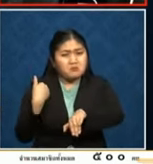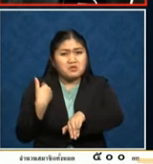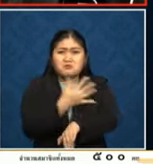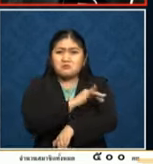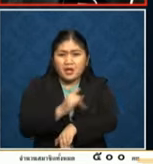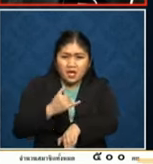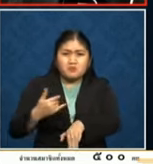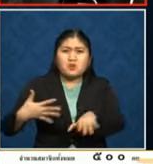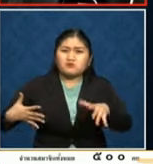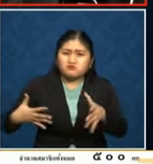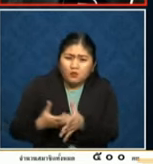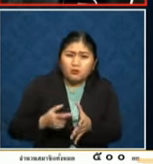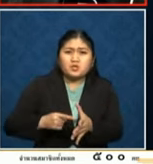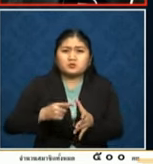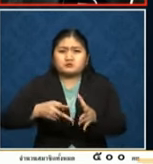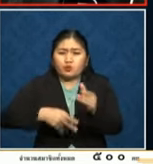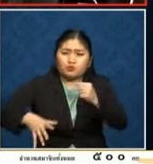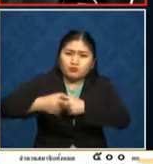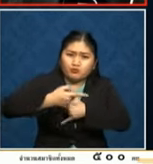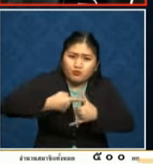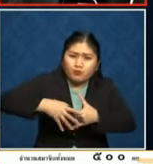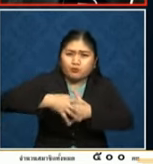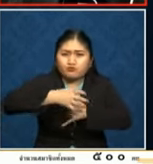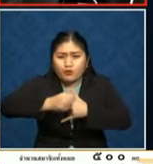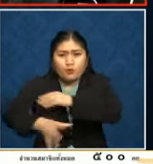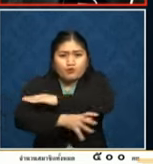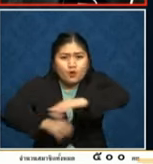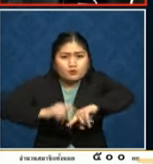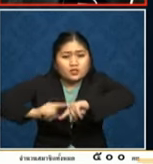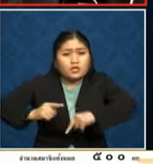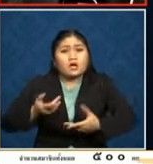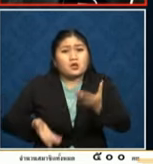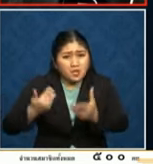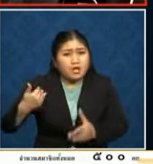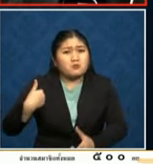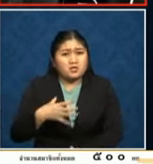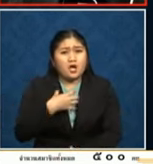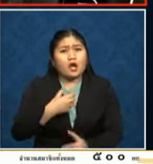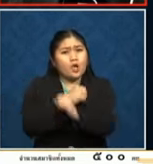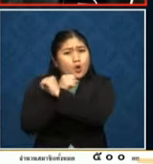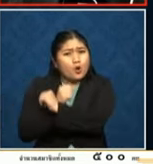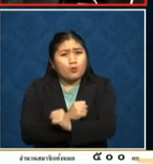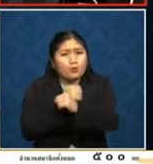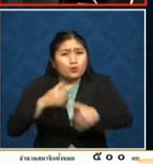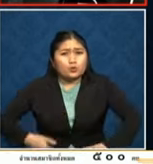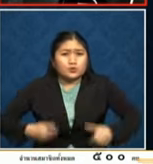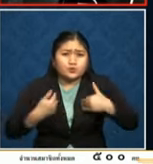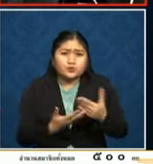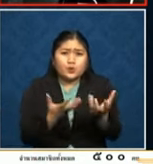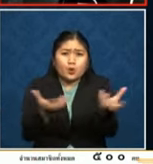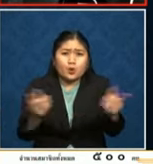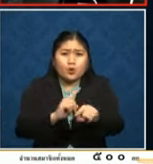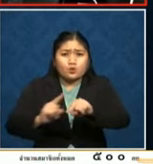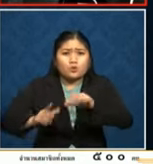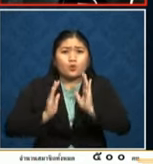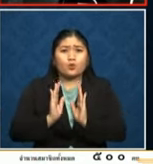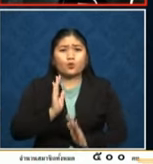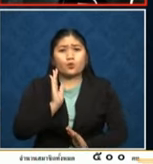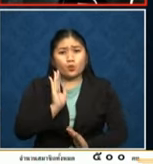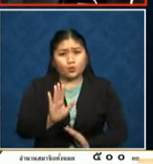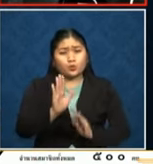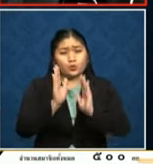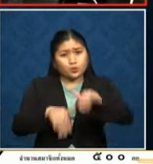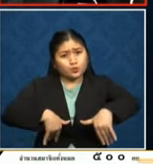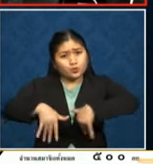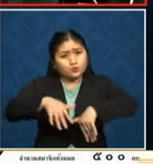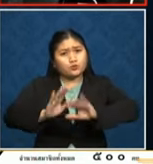เหตุและเหตุอาชญากรรมดังนั้นเพื่อให้การใช้รถใช้ถนนเป็นไปด้วยความปลอดภัยต่อชีวิตและทรัพย์สินของพี่น้องประชาชนนะคะ